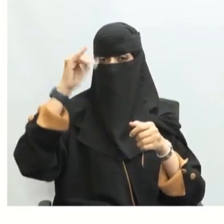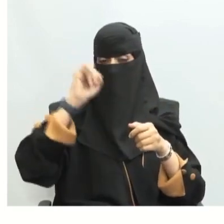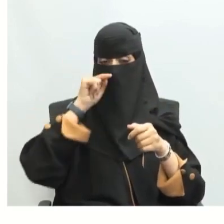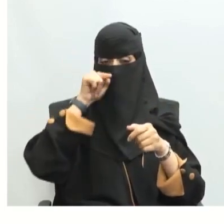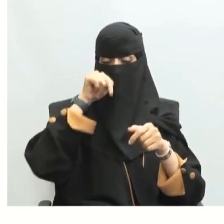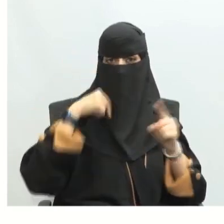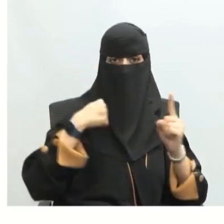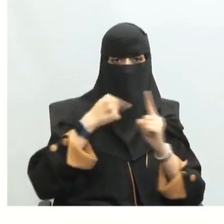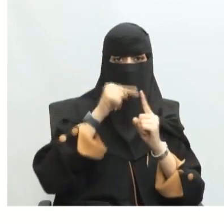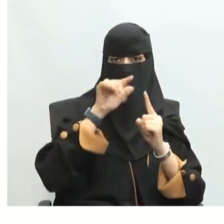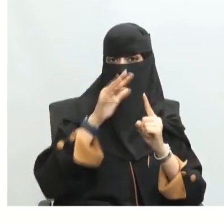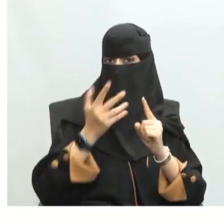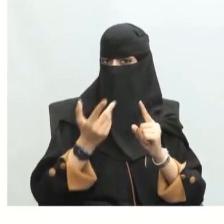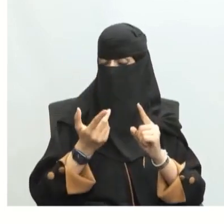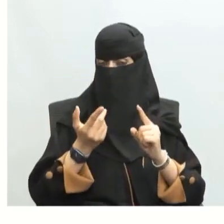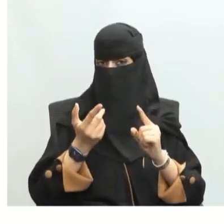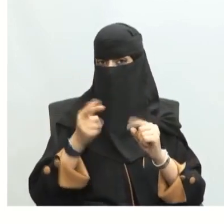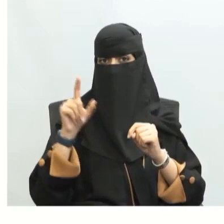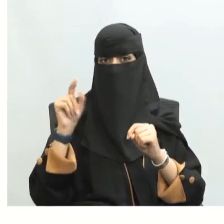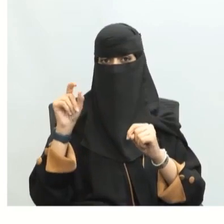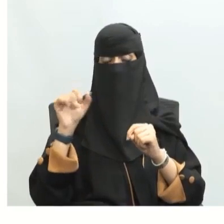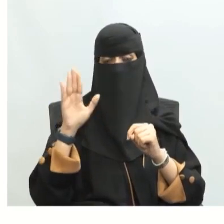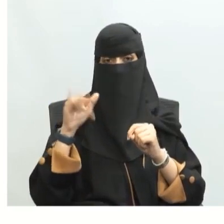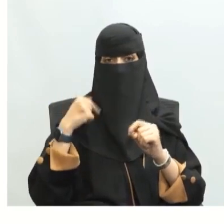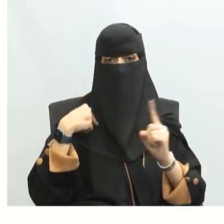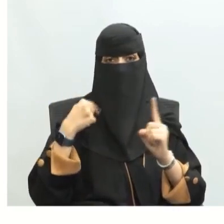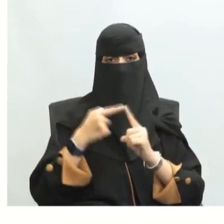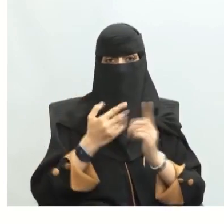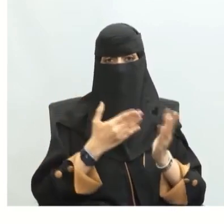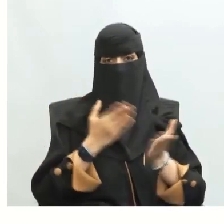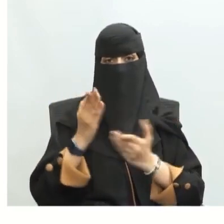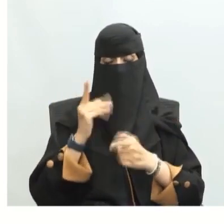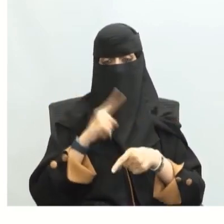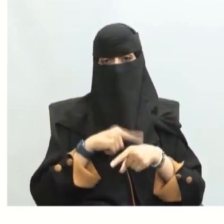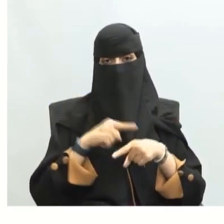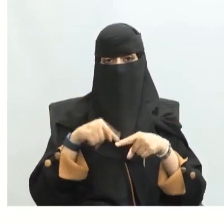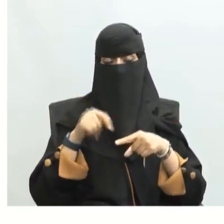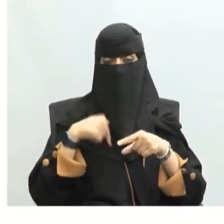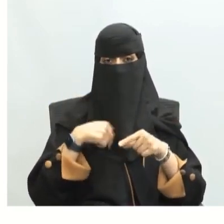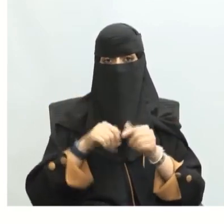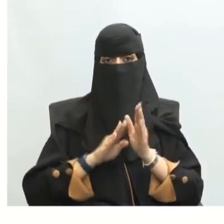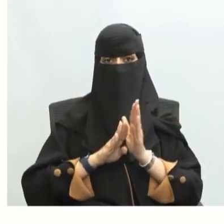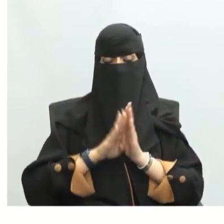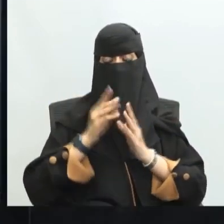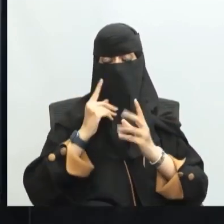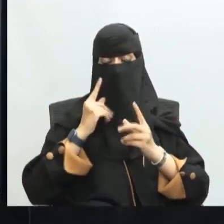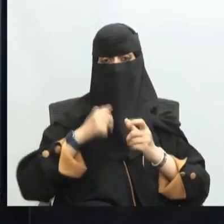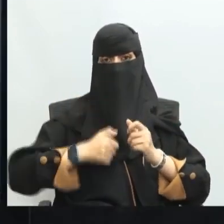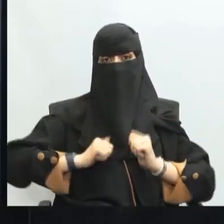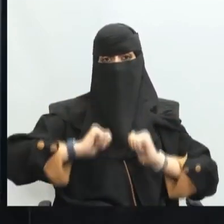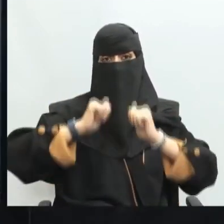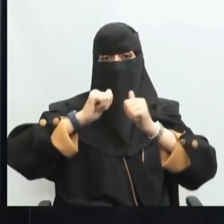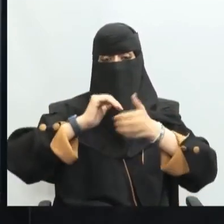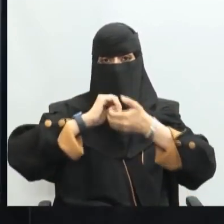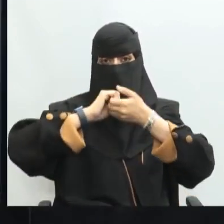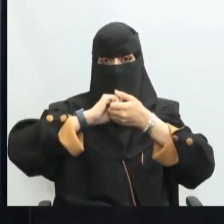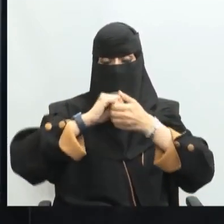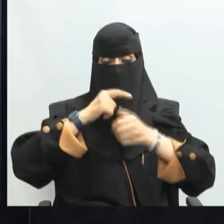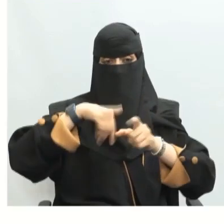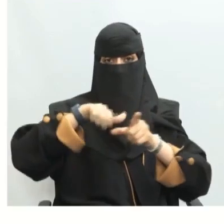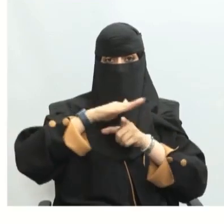هذا البرنامج احسنتم يدعو الى تعزيز قيم الوحده الوطنيه